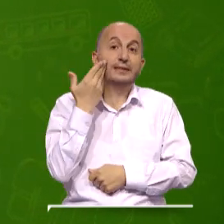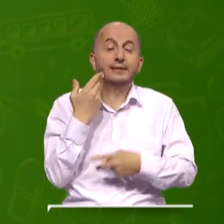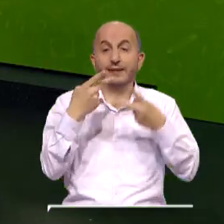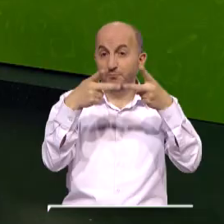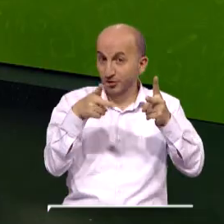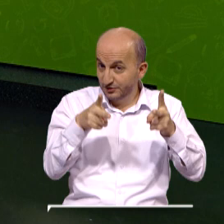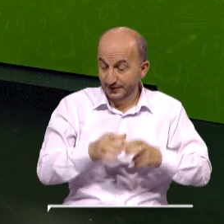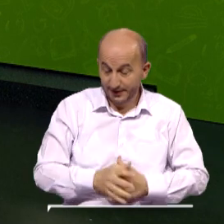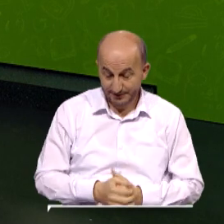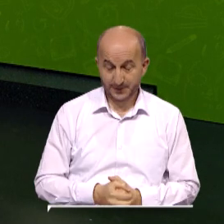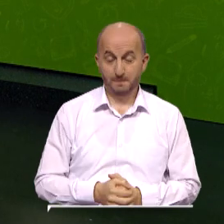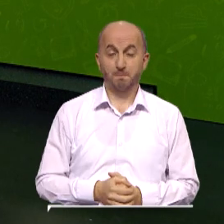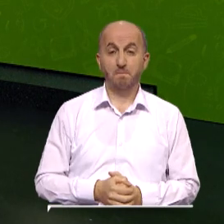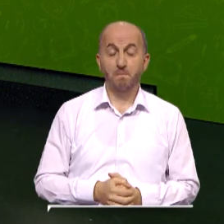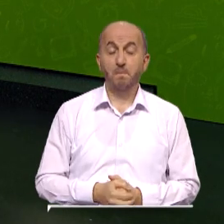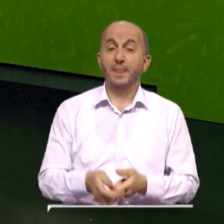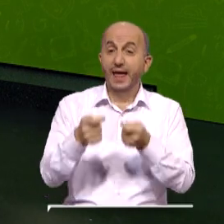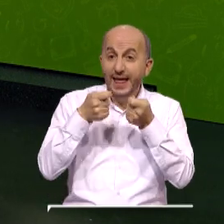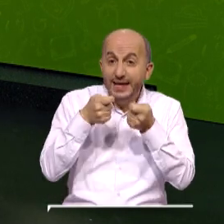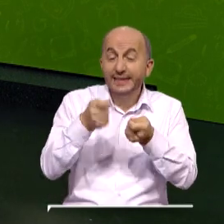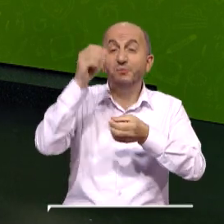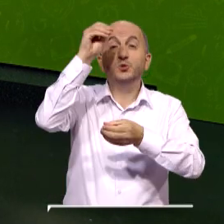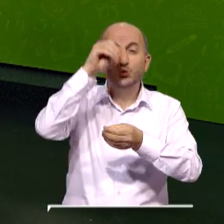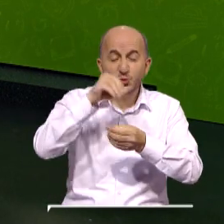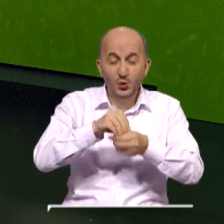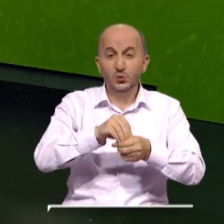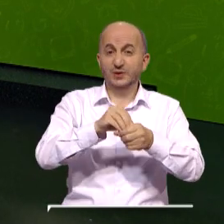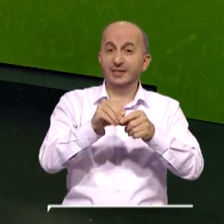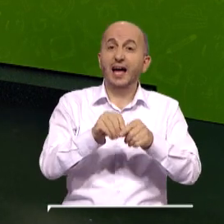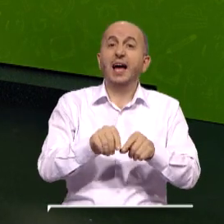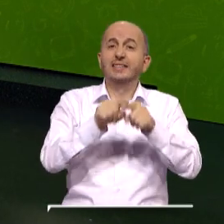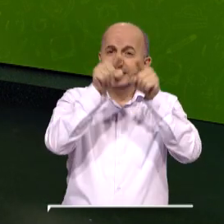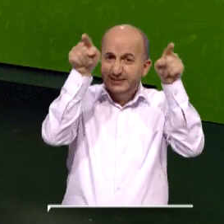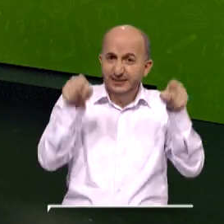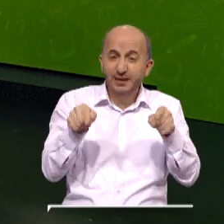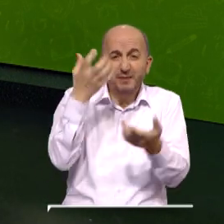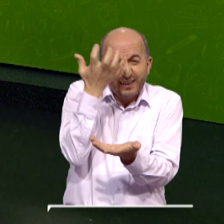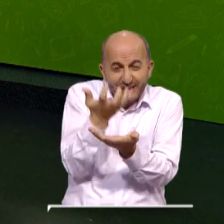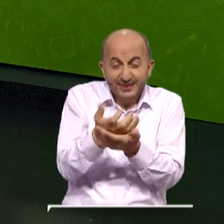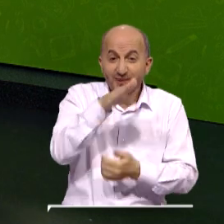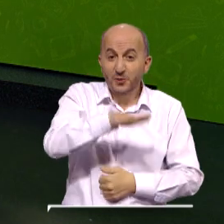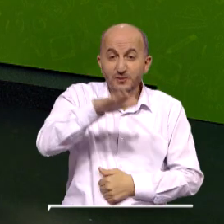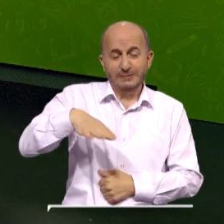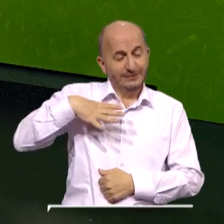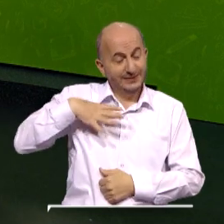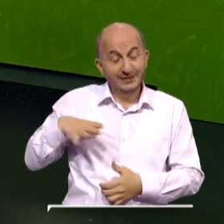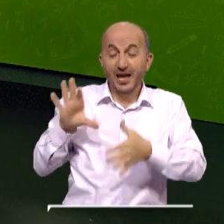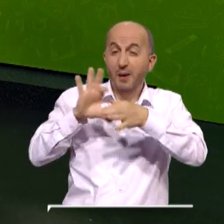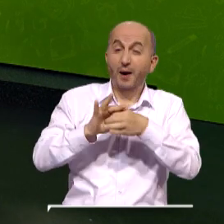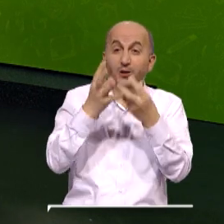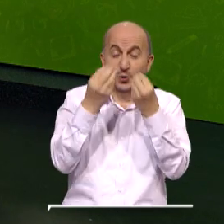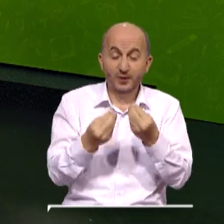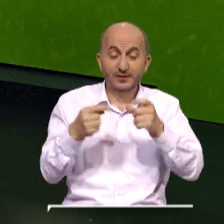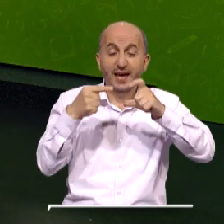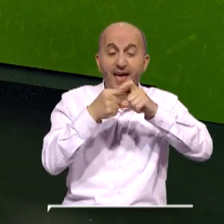erişebilecek lerdir eğitimin sonunda sistemde kayıtlı öğrencilerimize isteğe bağlı